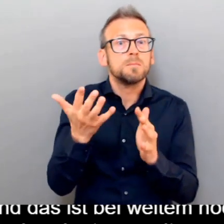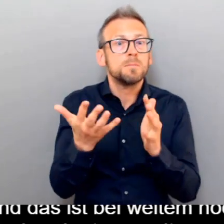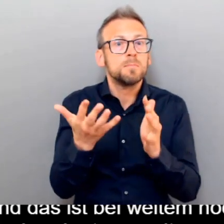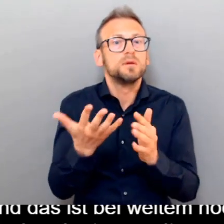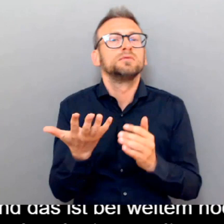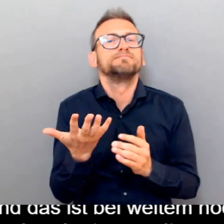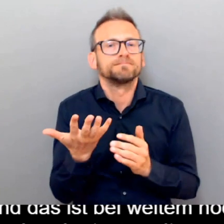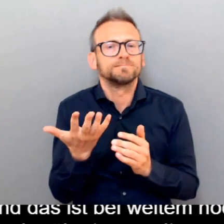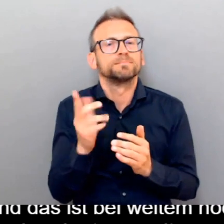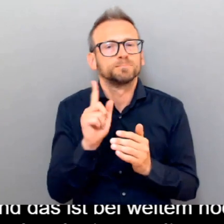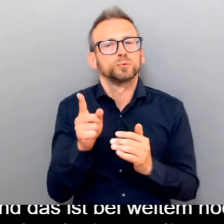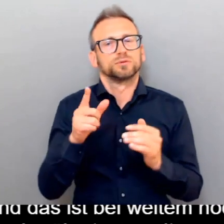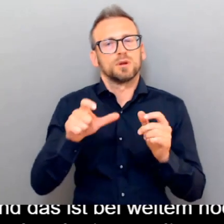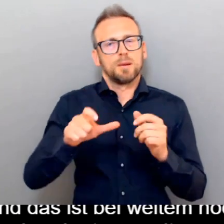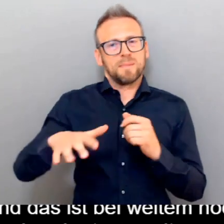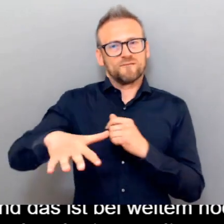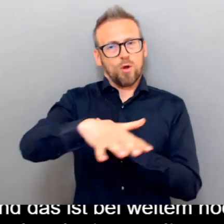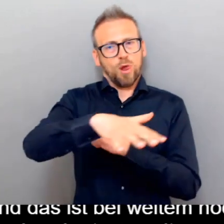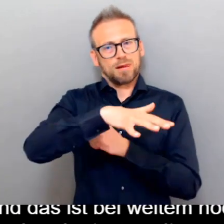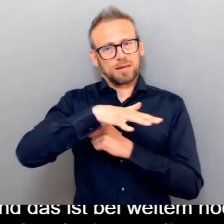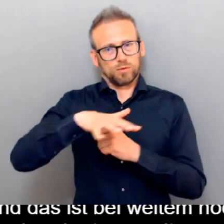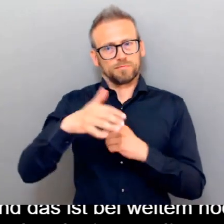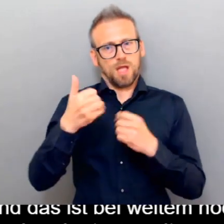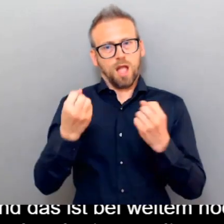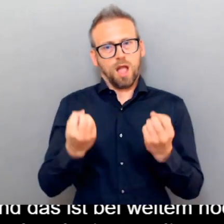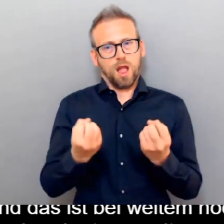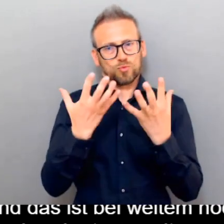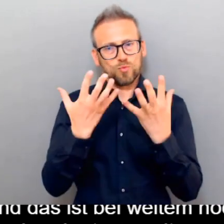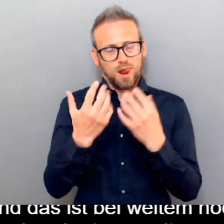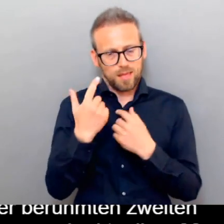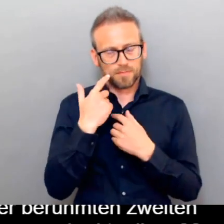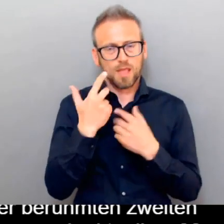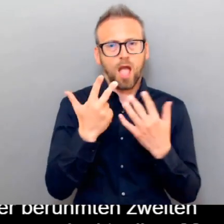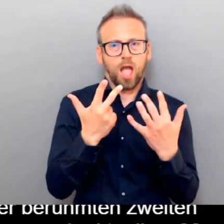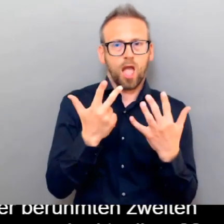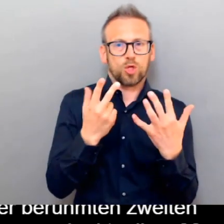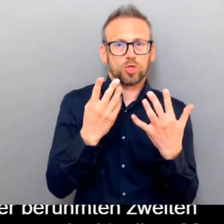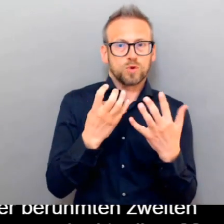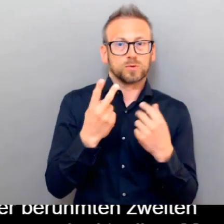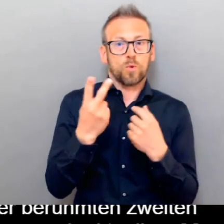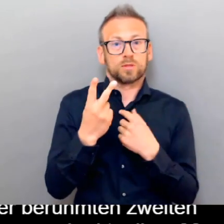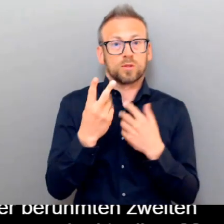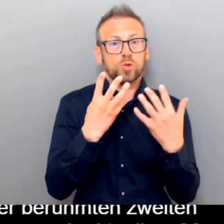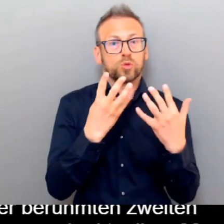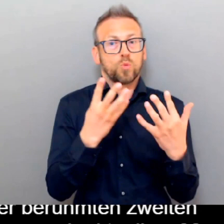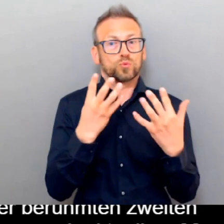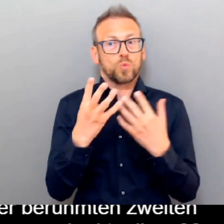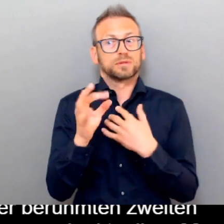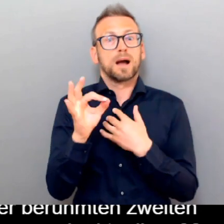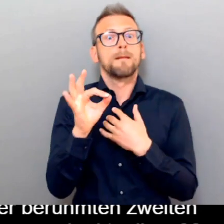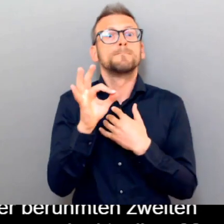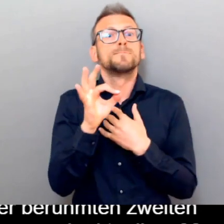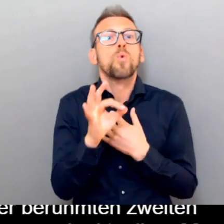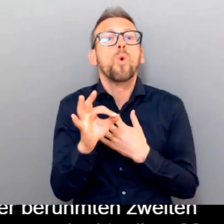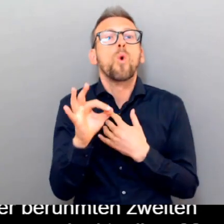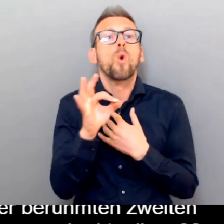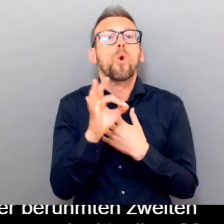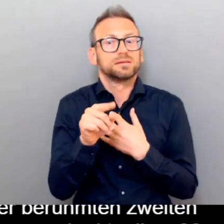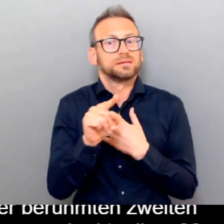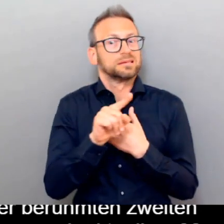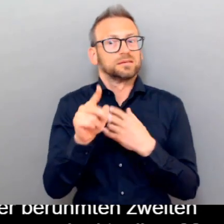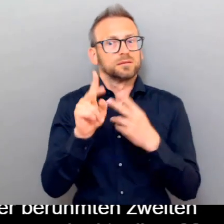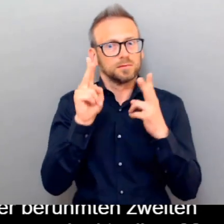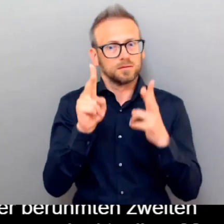Nasenbedeckung trägt und Ähnliches. Und es hängt natürlich auch davon ab, in welcher Schrittfolge